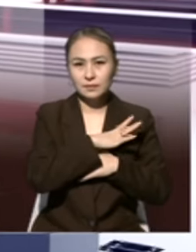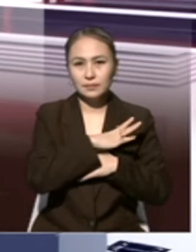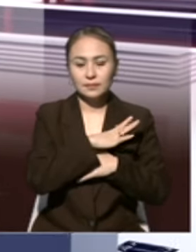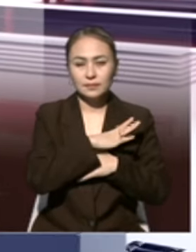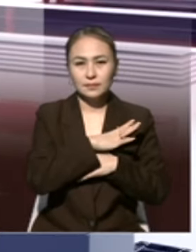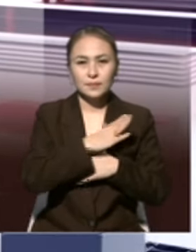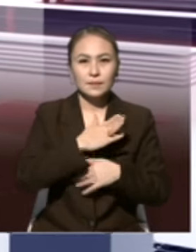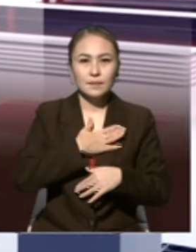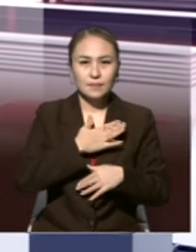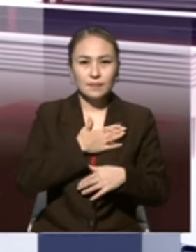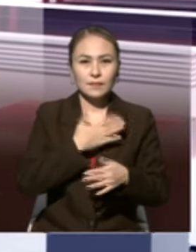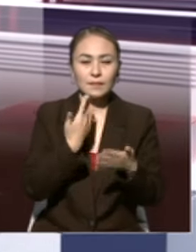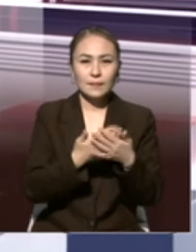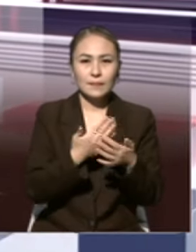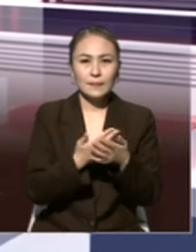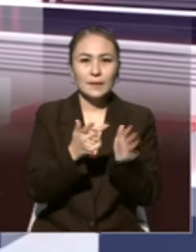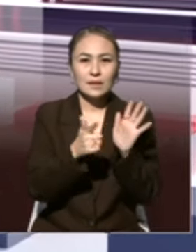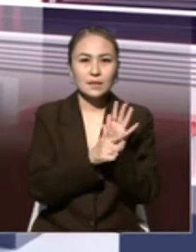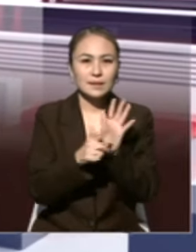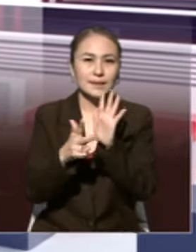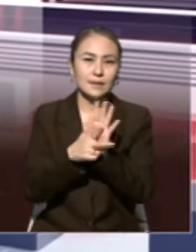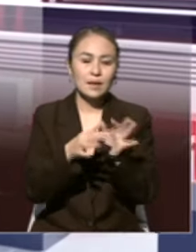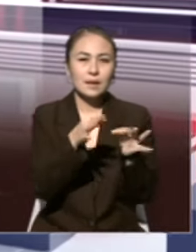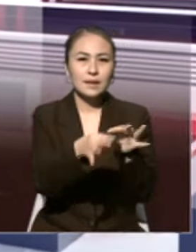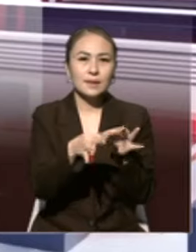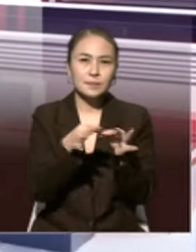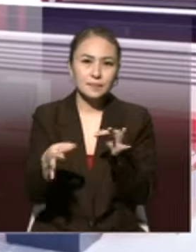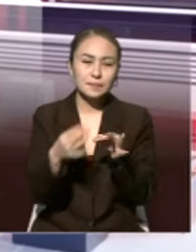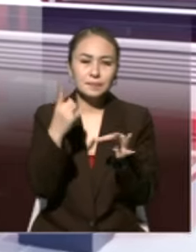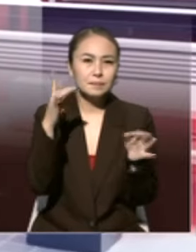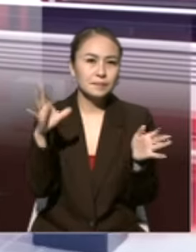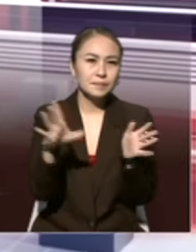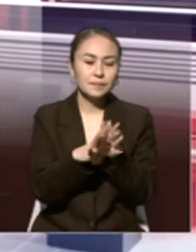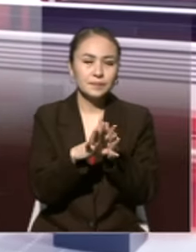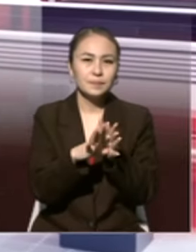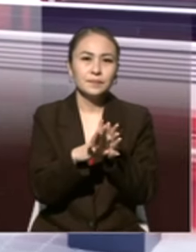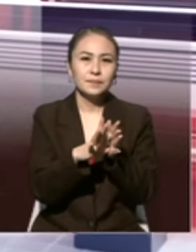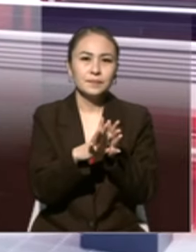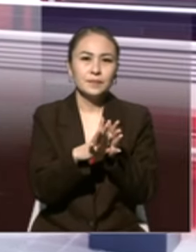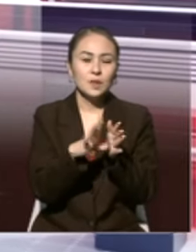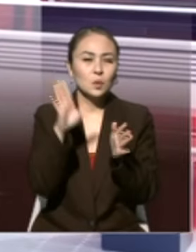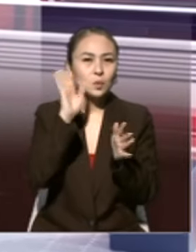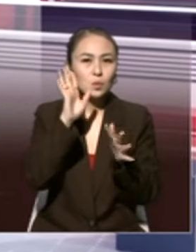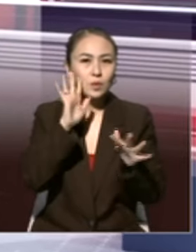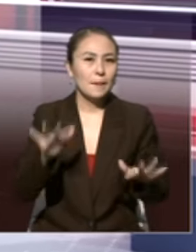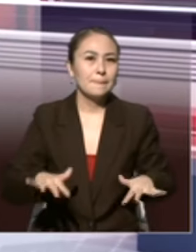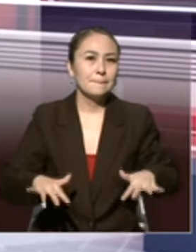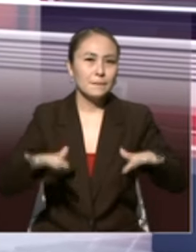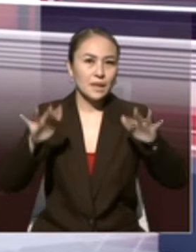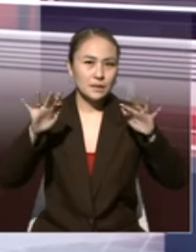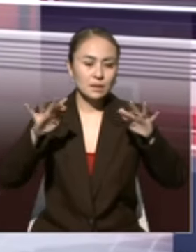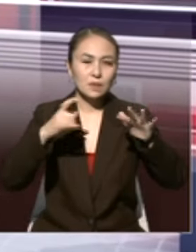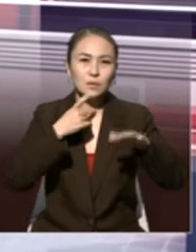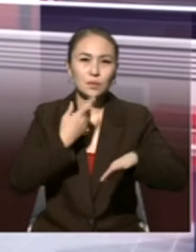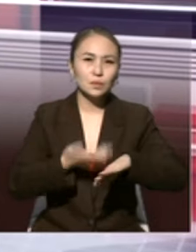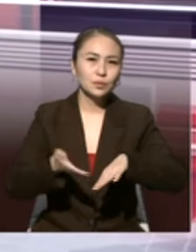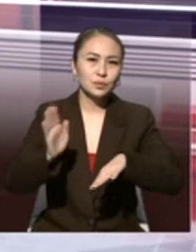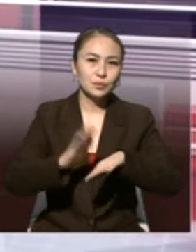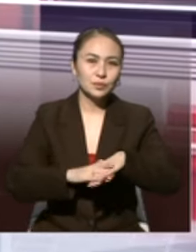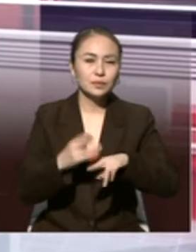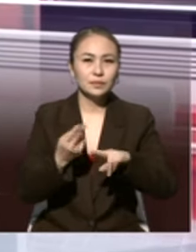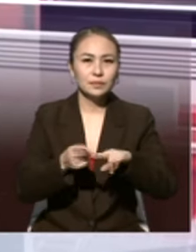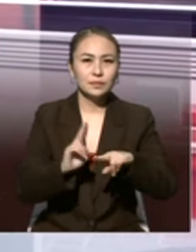осындай сол 7-8 аймақта бір сәтте су басып сонда қиындық